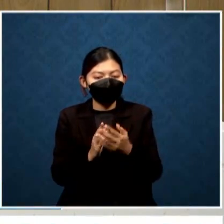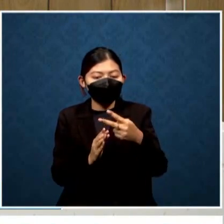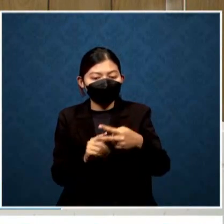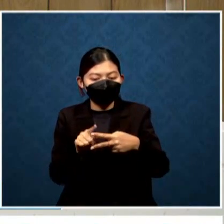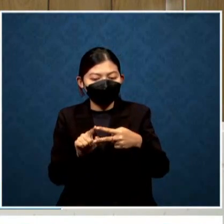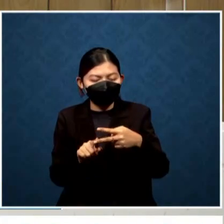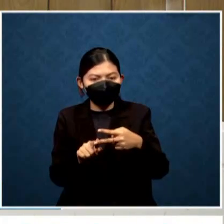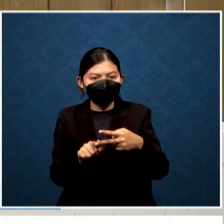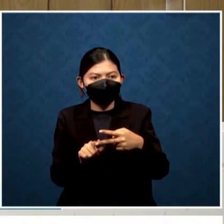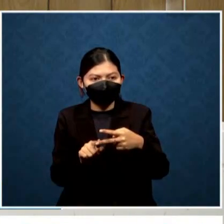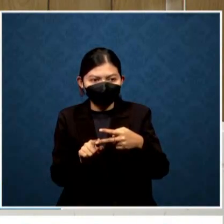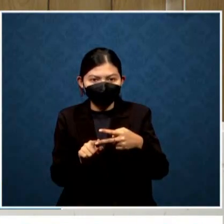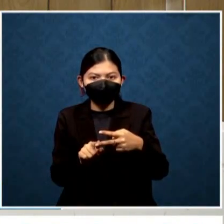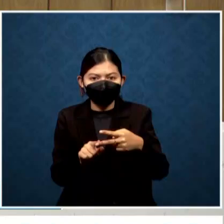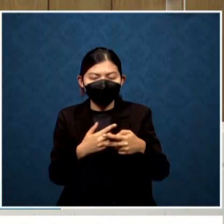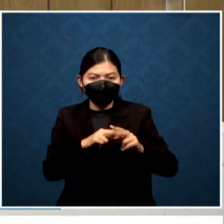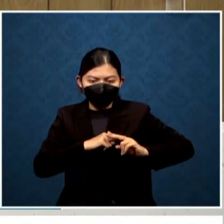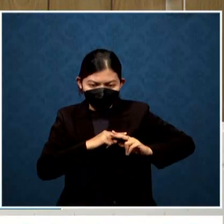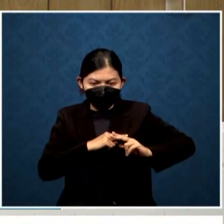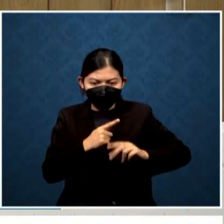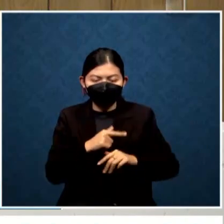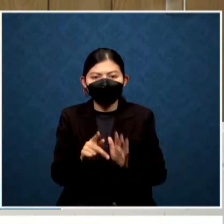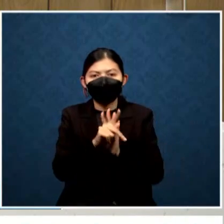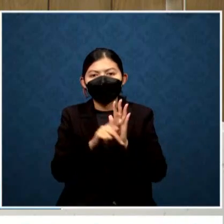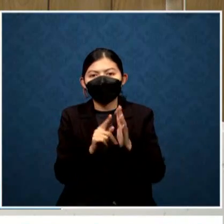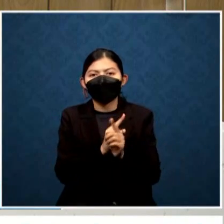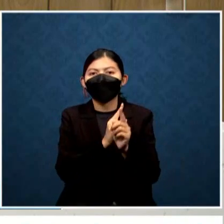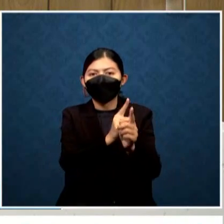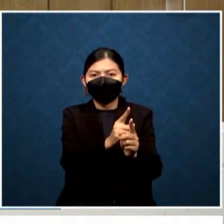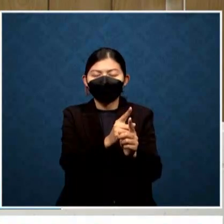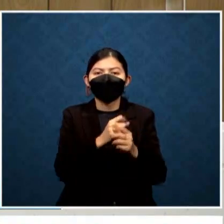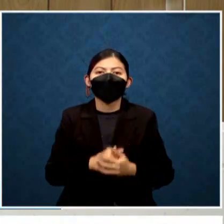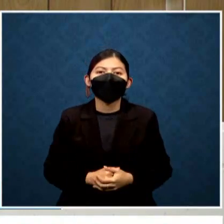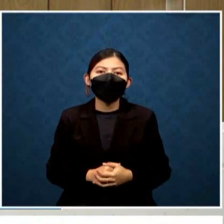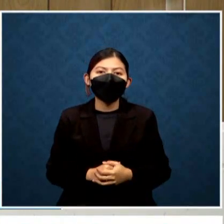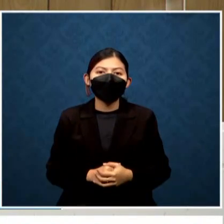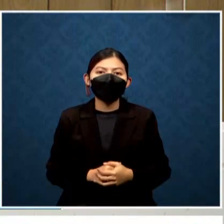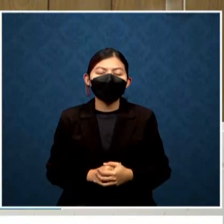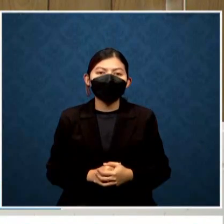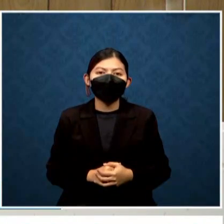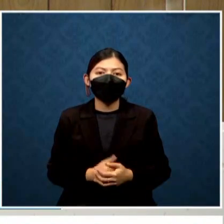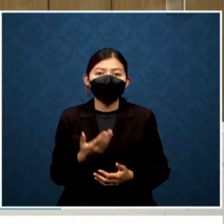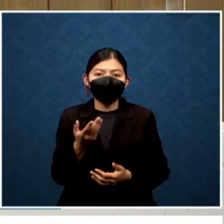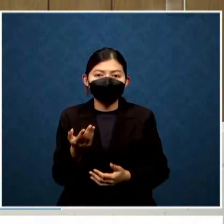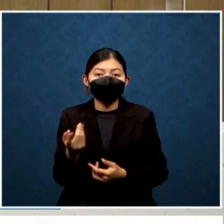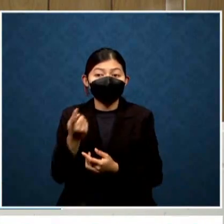ะต้องรับผิดชอบตามกฎหมายนะครับในส่วนนี้นะครับท่านถามว่